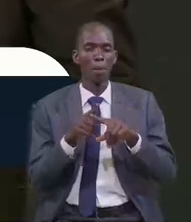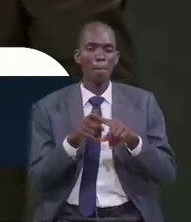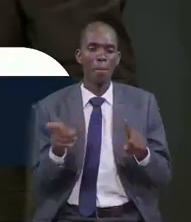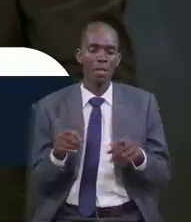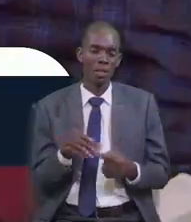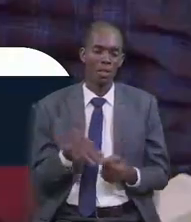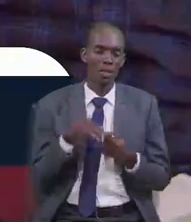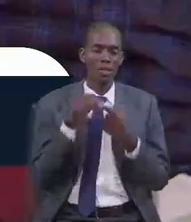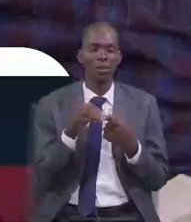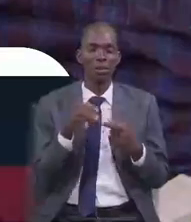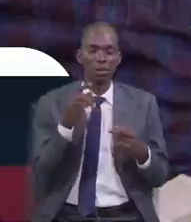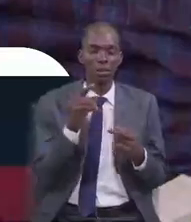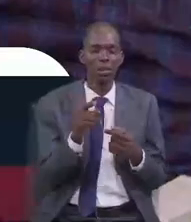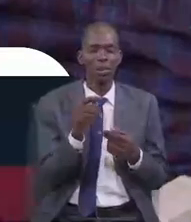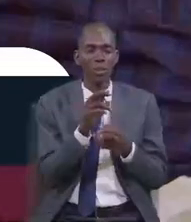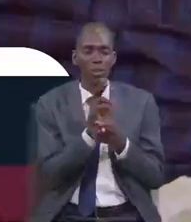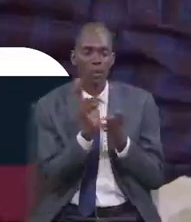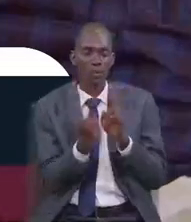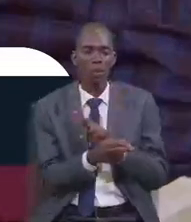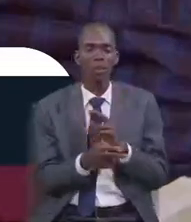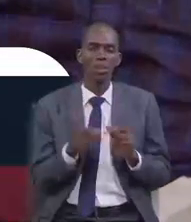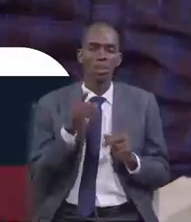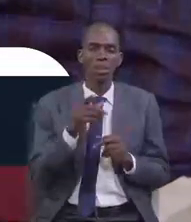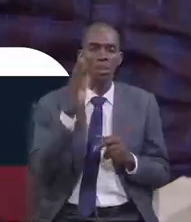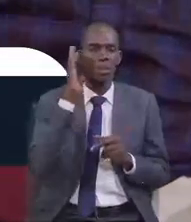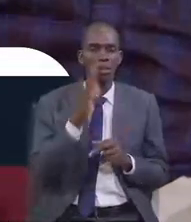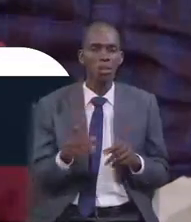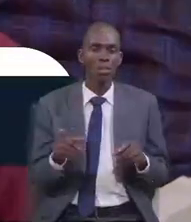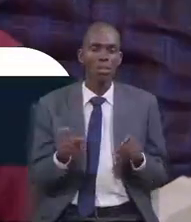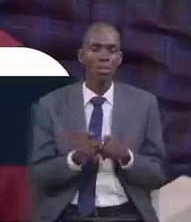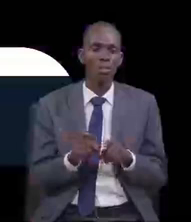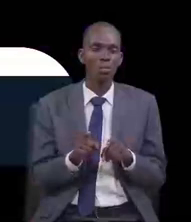repentez, vous périrez tous également.